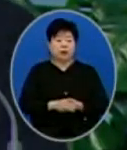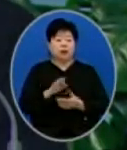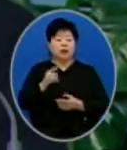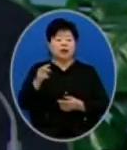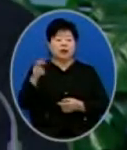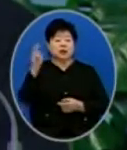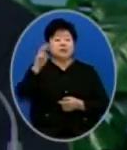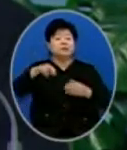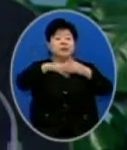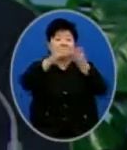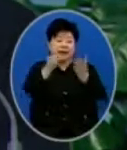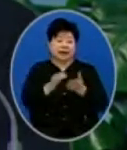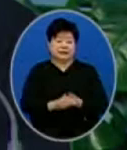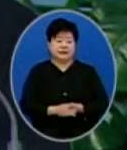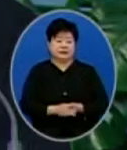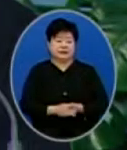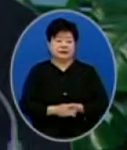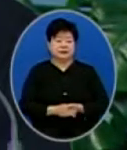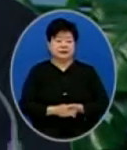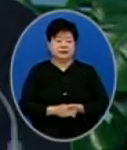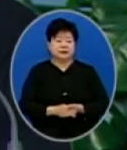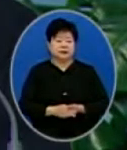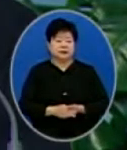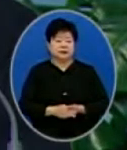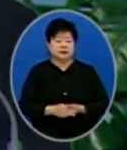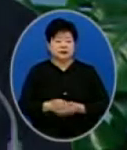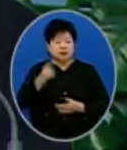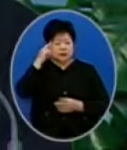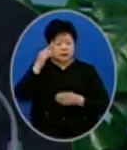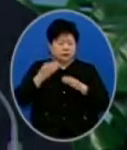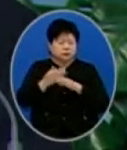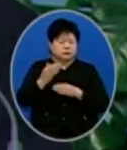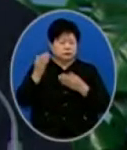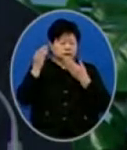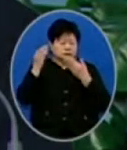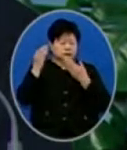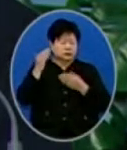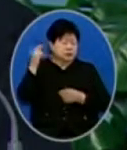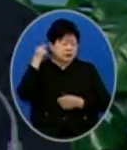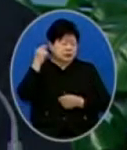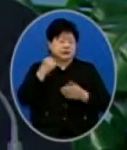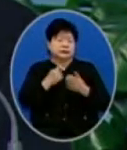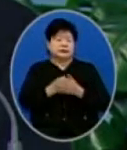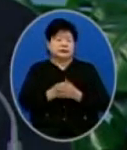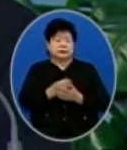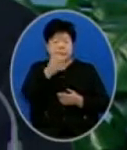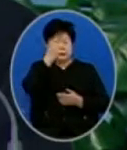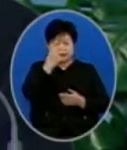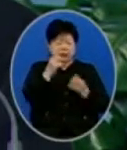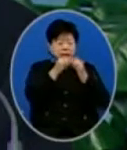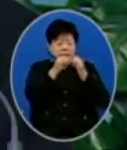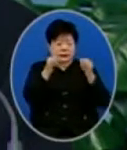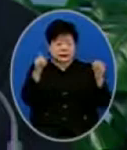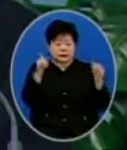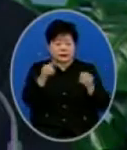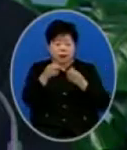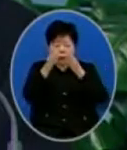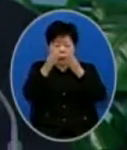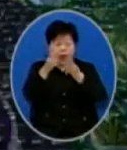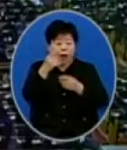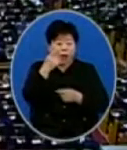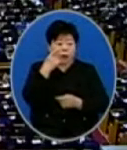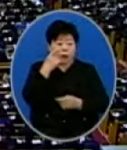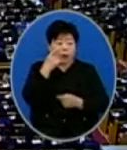버클리 음대에서 뛰어난 청력과 남다른 상상력으로 상향을 가진이 시각장애인을 주목해